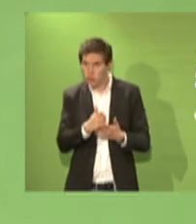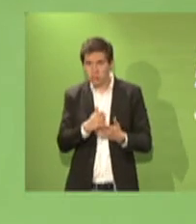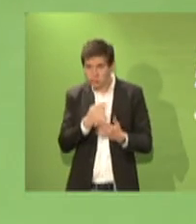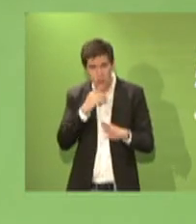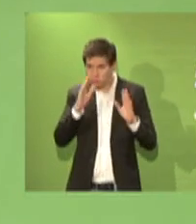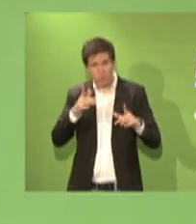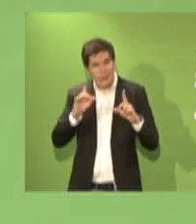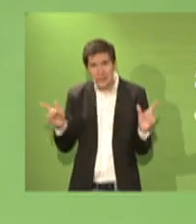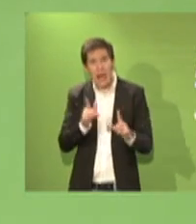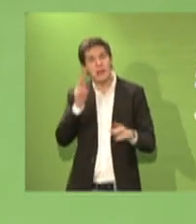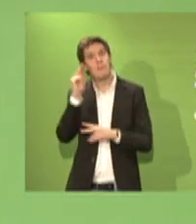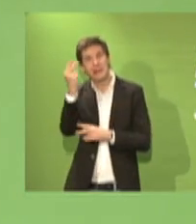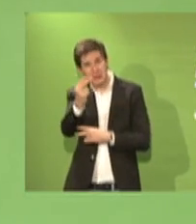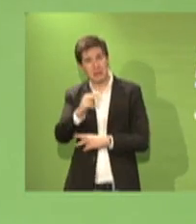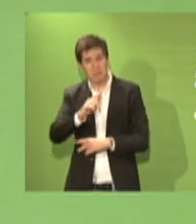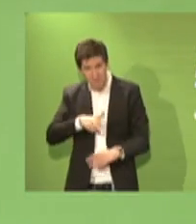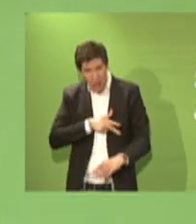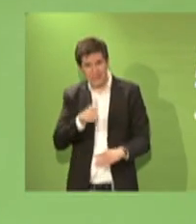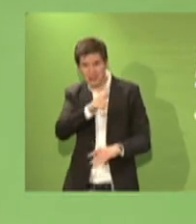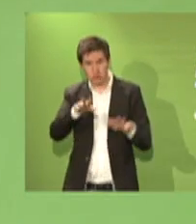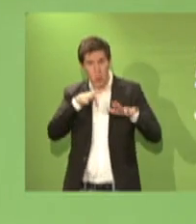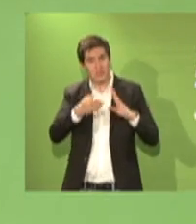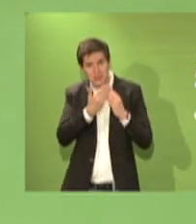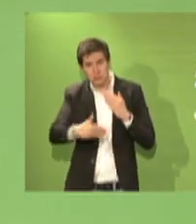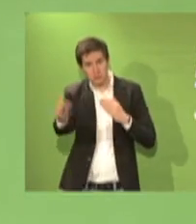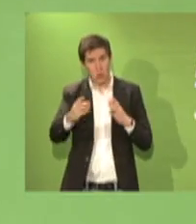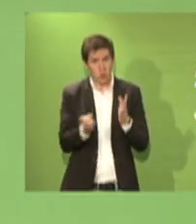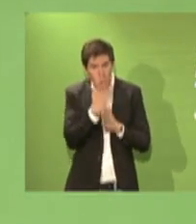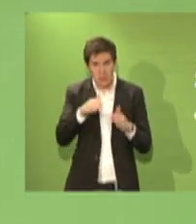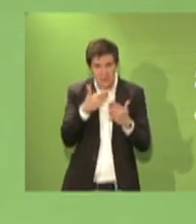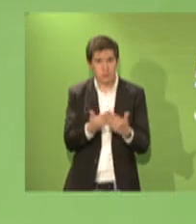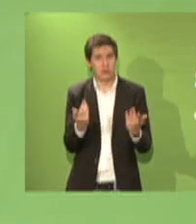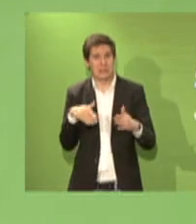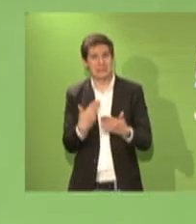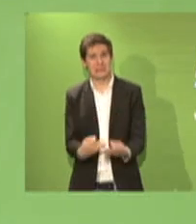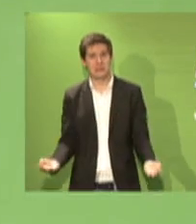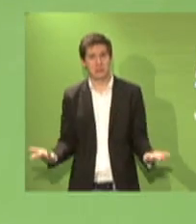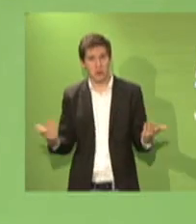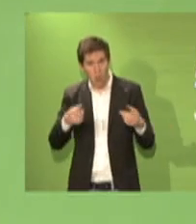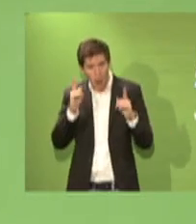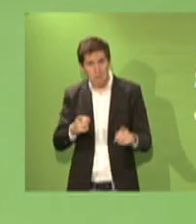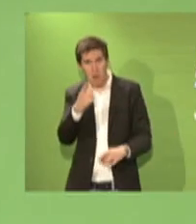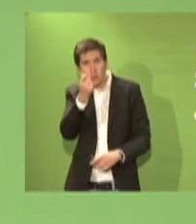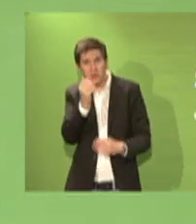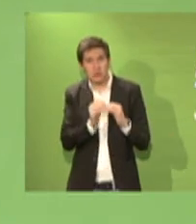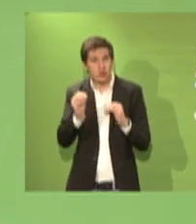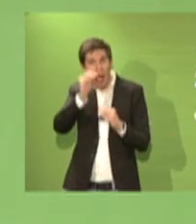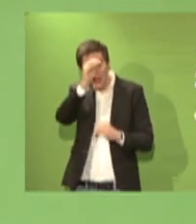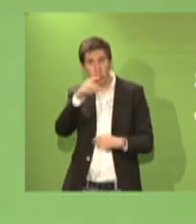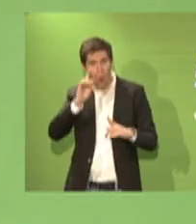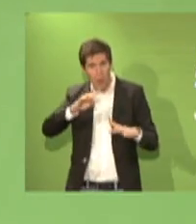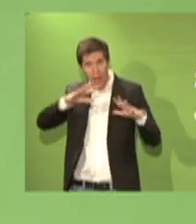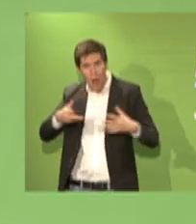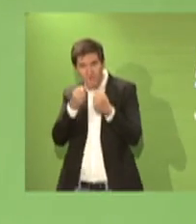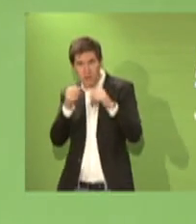Regionalisierungsmittel nach 2019 fortgeschrieben werden, dass eine vernünftige Dynamisierung auch stattfindet, also Kostensteigerung entsprechend aufgefangen